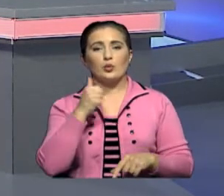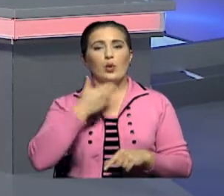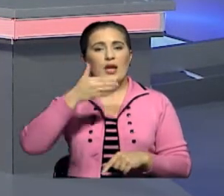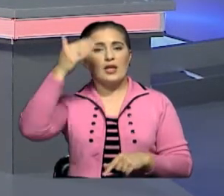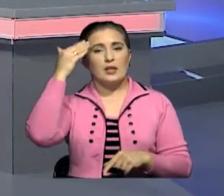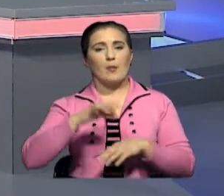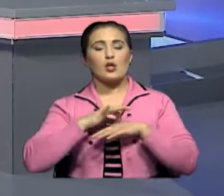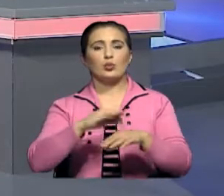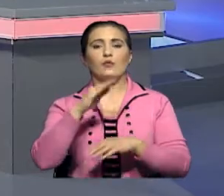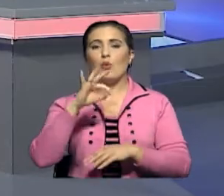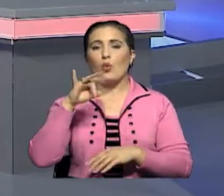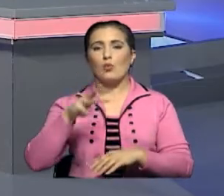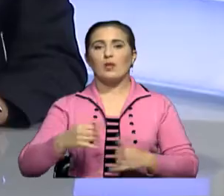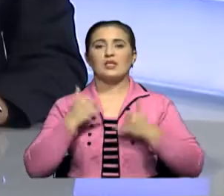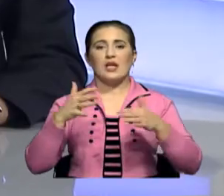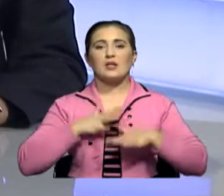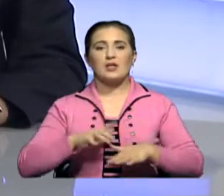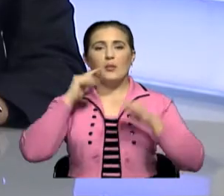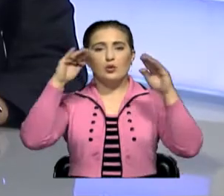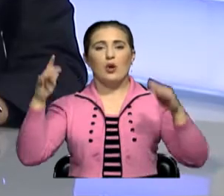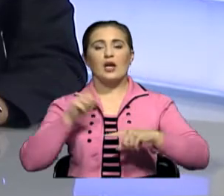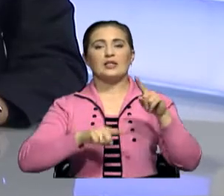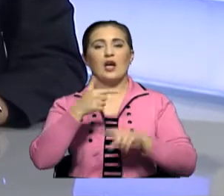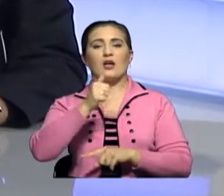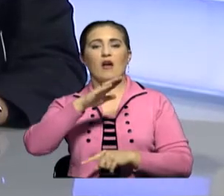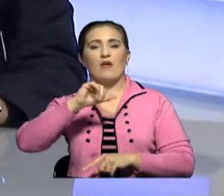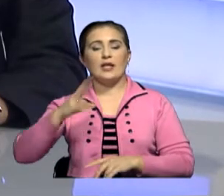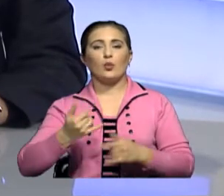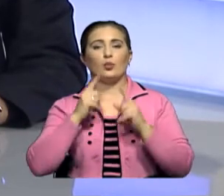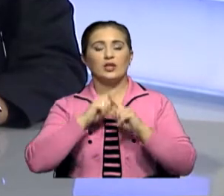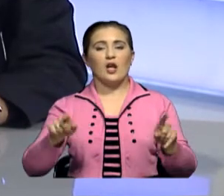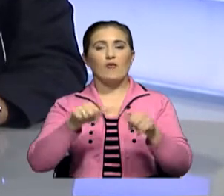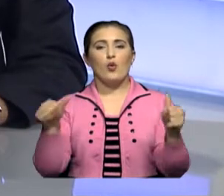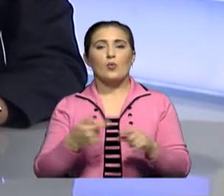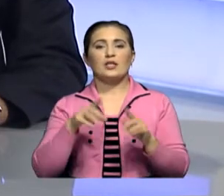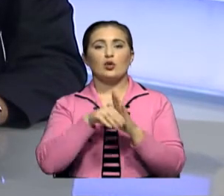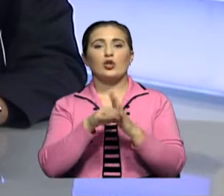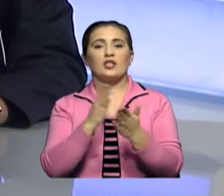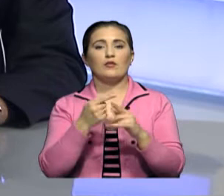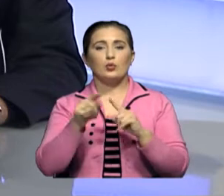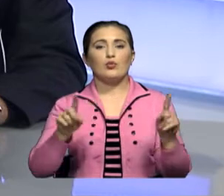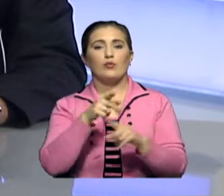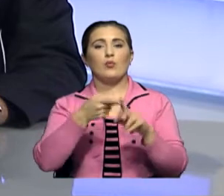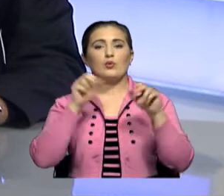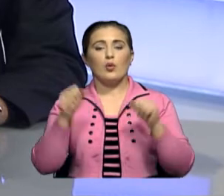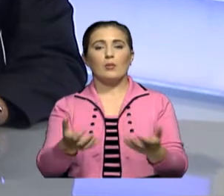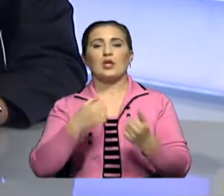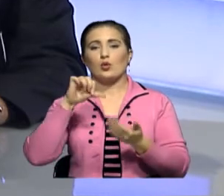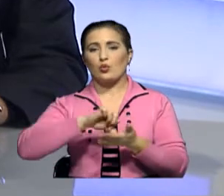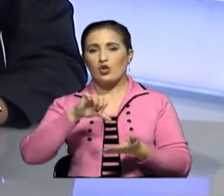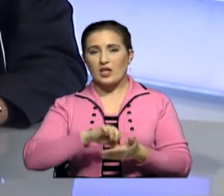пройдет форум для крымской молодежи родная гавань уникальность по форма заключается в том что в нем смогут принять участие